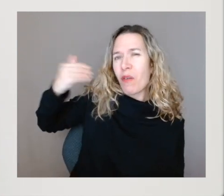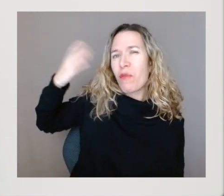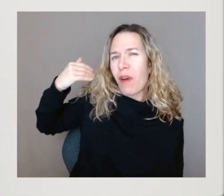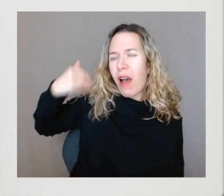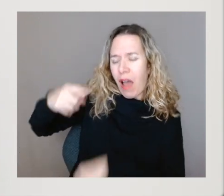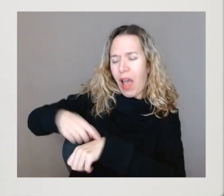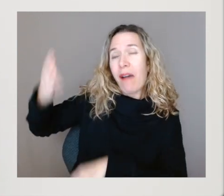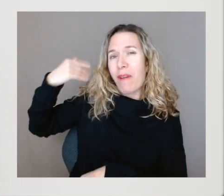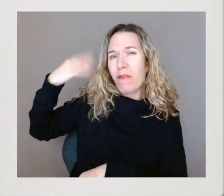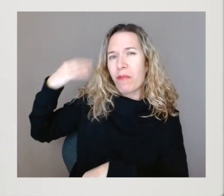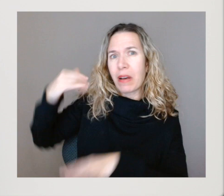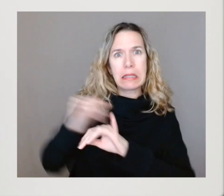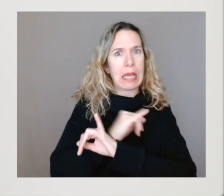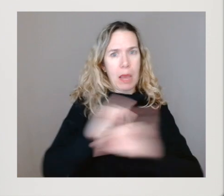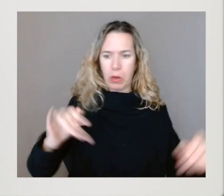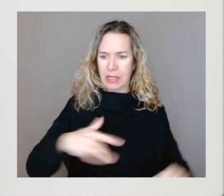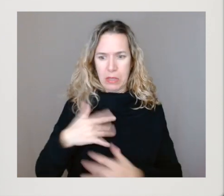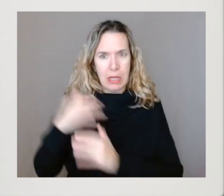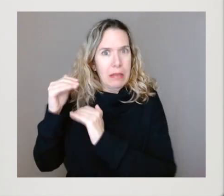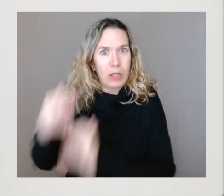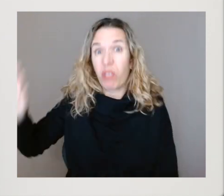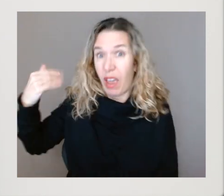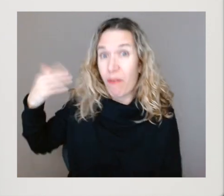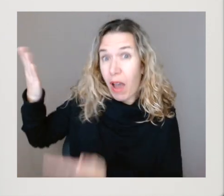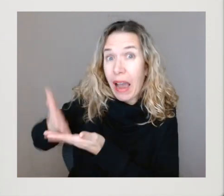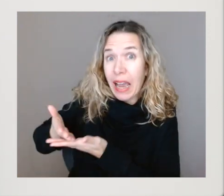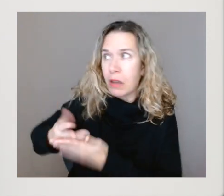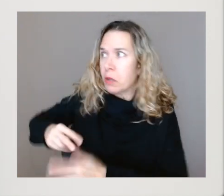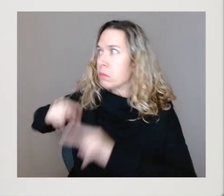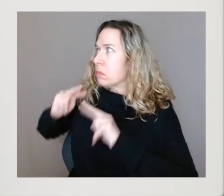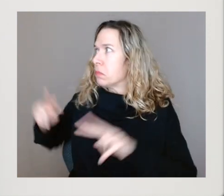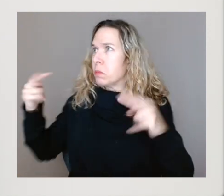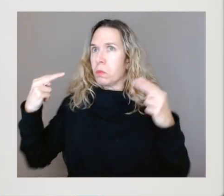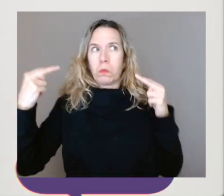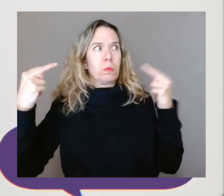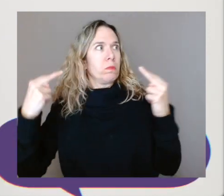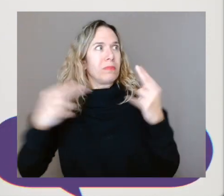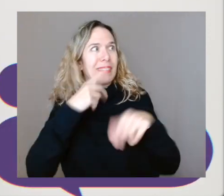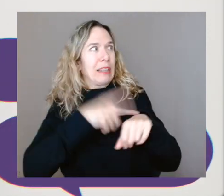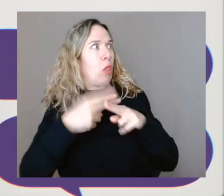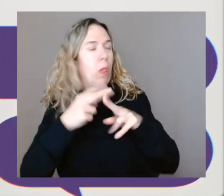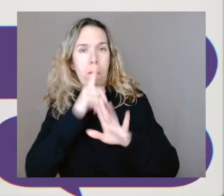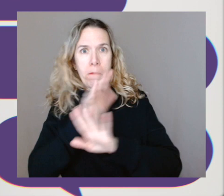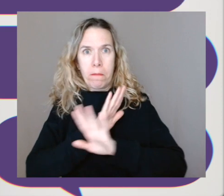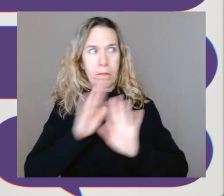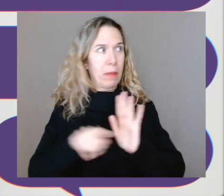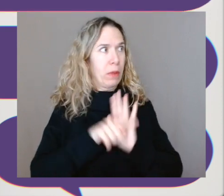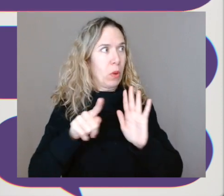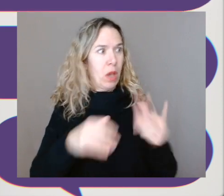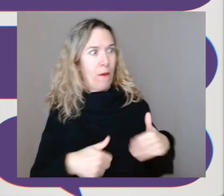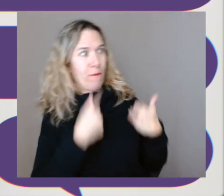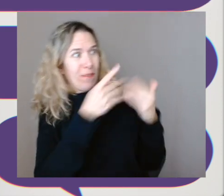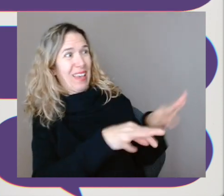Une époque où c'est impossible de se sentir en sécurité, où on ne peut plus respirer, où on ne dit pas leur nom, où certaines vies